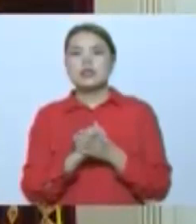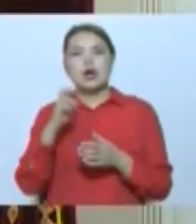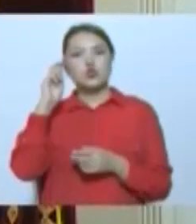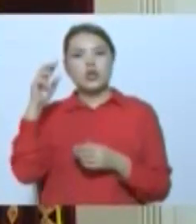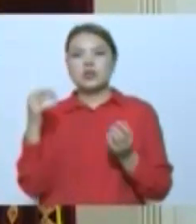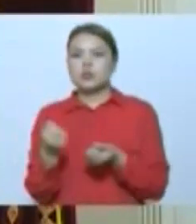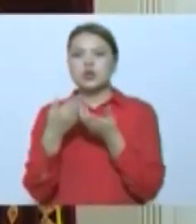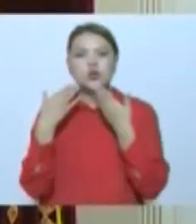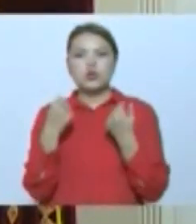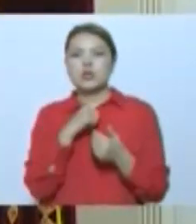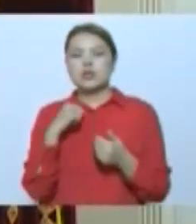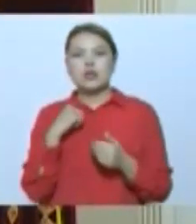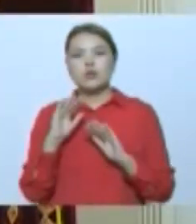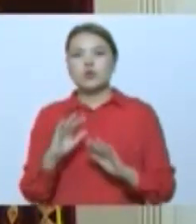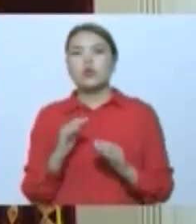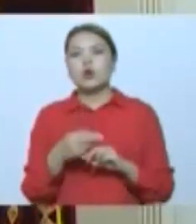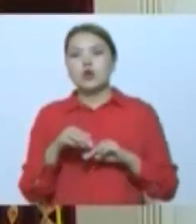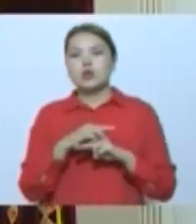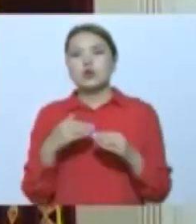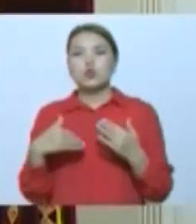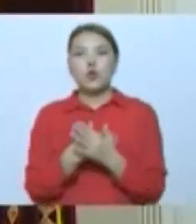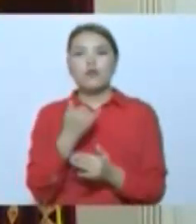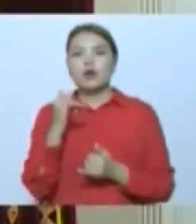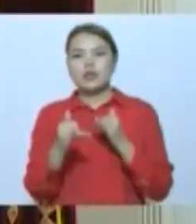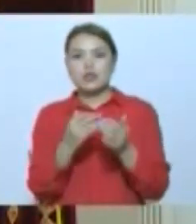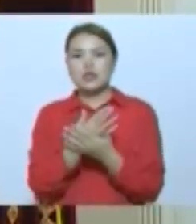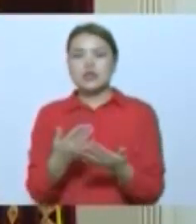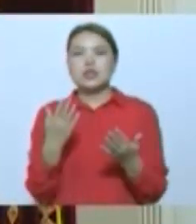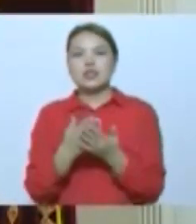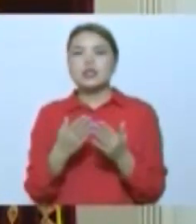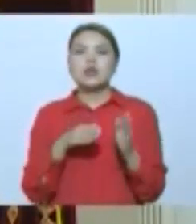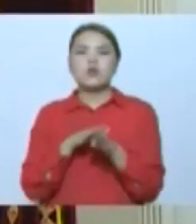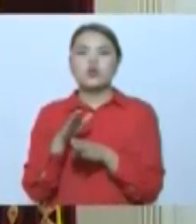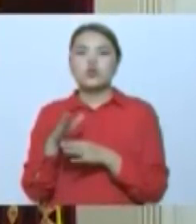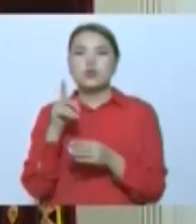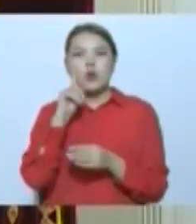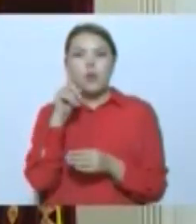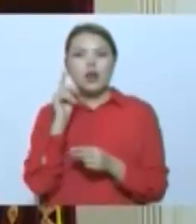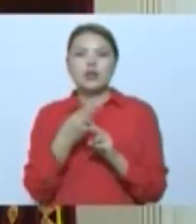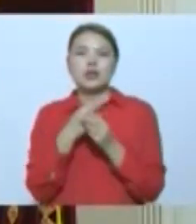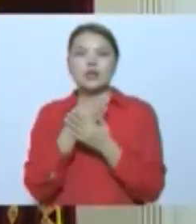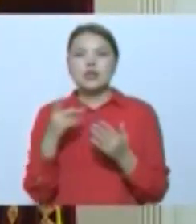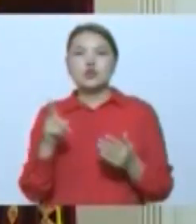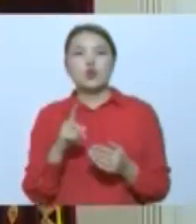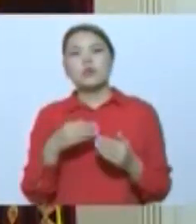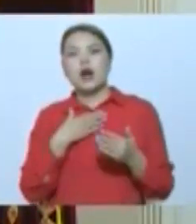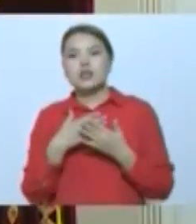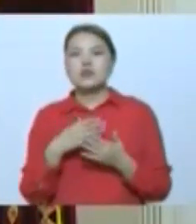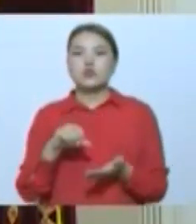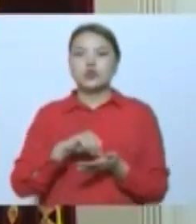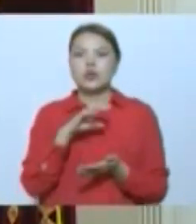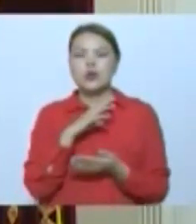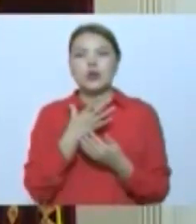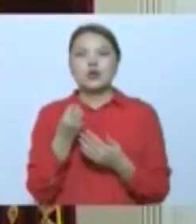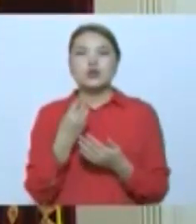қаржысынсыз демеушілердің көмегімен жаңа қадам деген әлеуметтік жобасын іске асыруды бастады. Ол өңірдің жас көшбасшыларының әлеуетін арттыратын жоба. Қазіргі